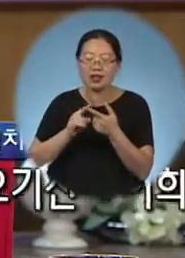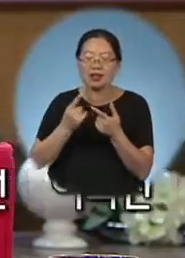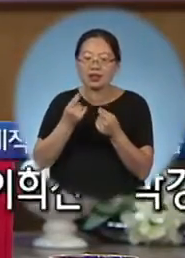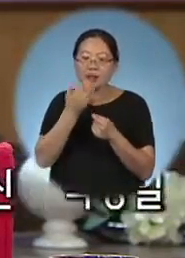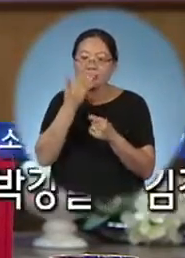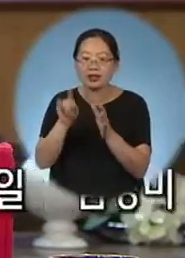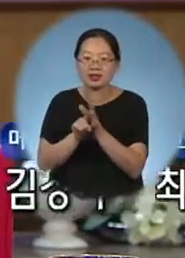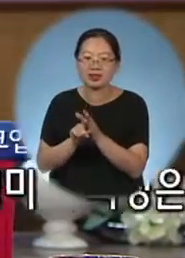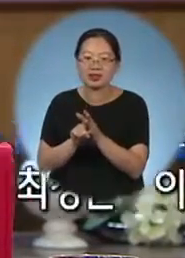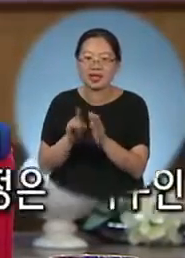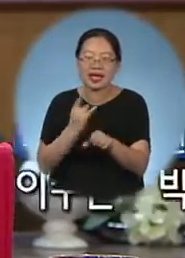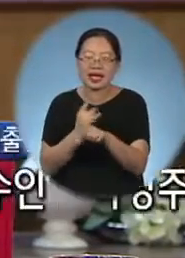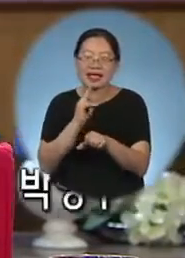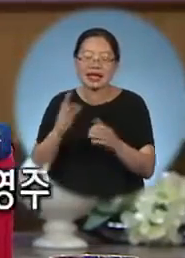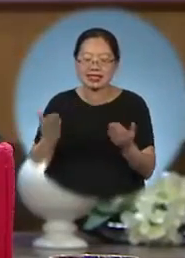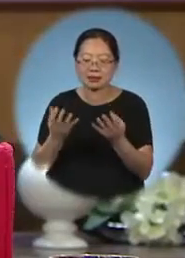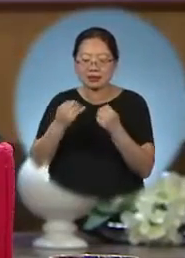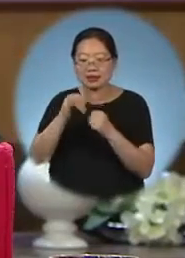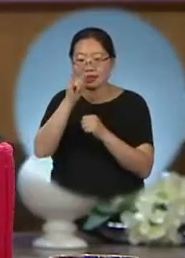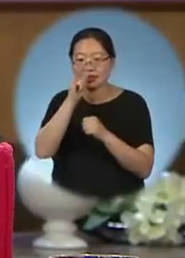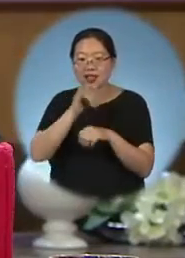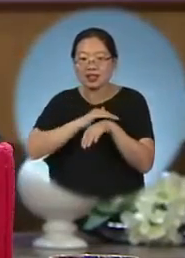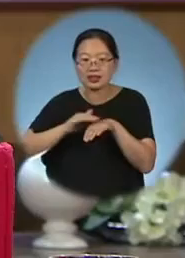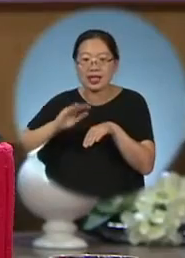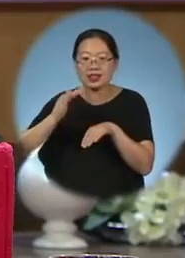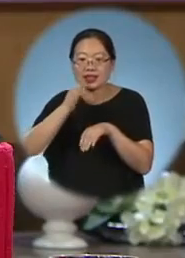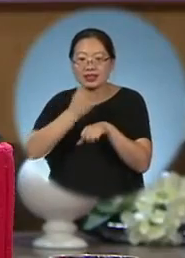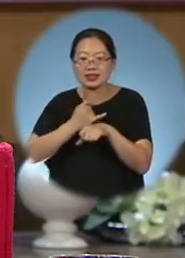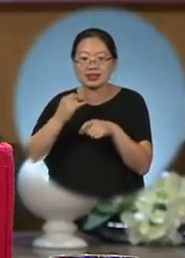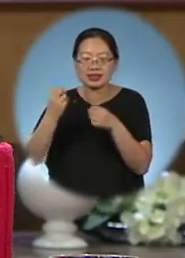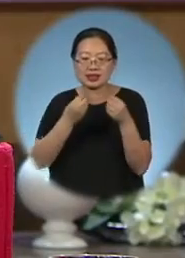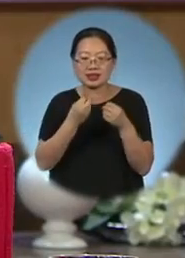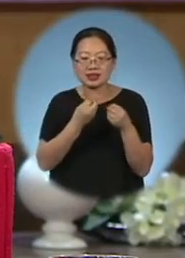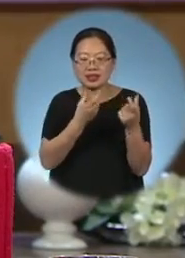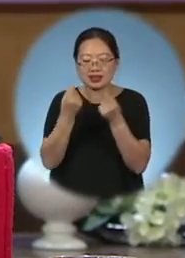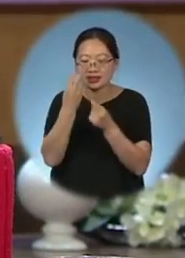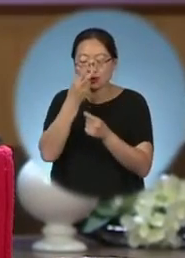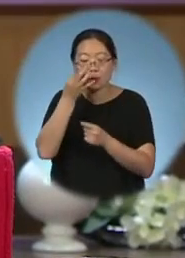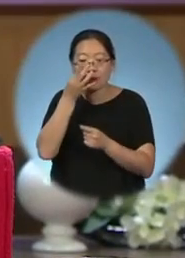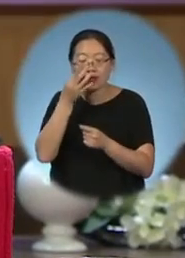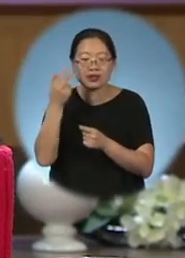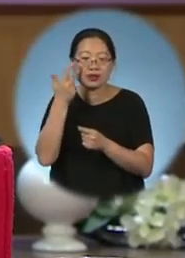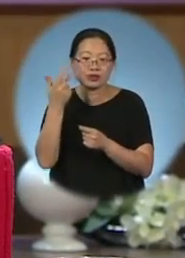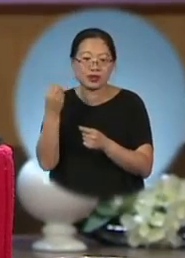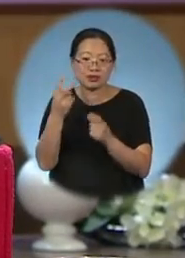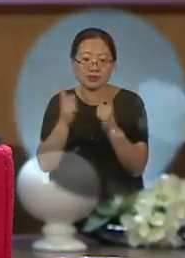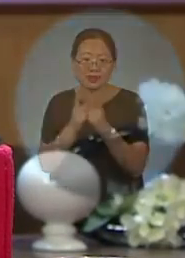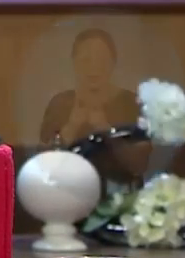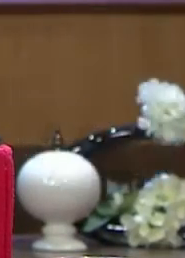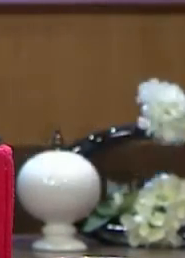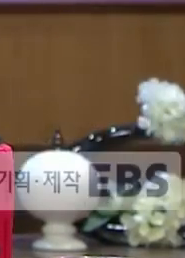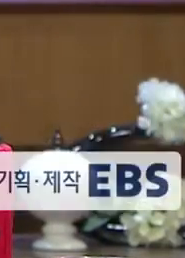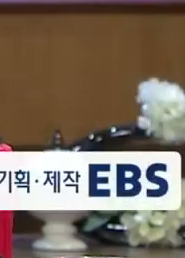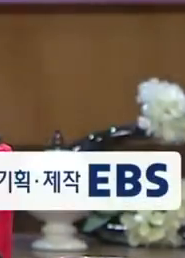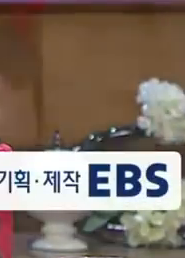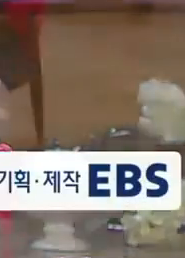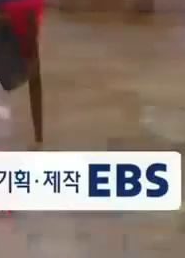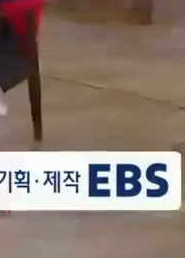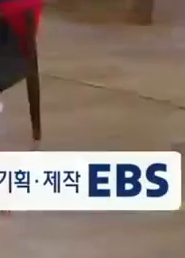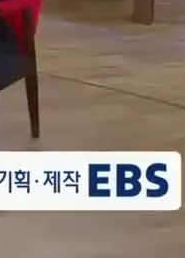그러자면 그들이 해야 할 일이 참 많고 제대로 하는지 우리 같이 지켜보도록 하자고요. 다음 주에 다시 뵙겠습니다. 안녕히 계십시오.